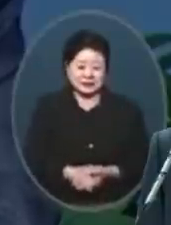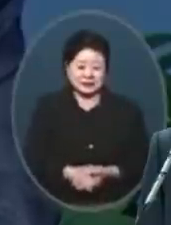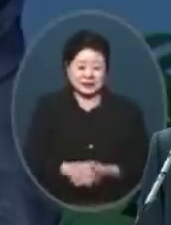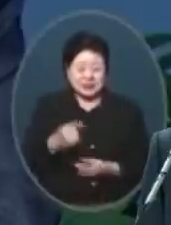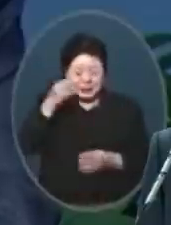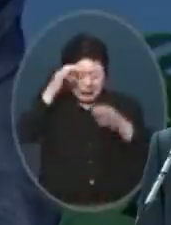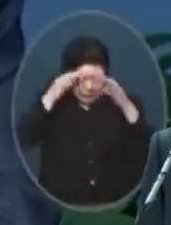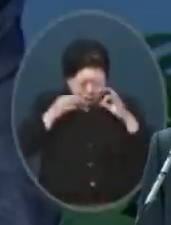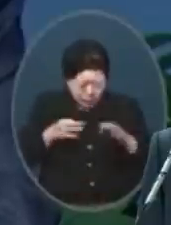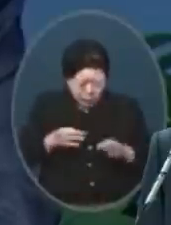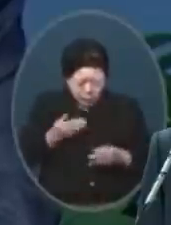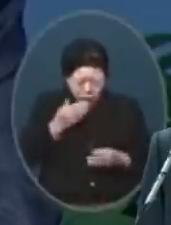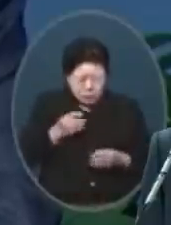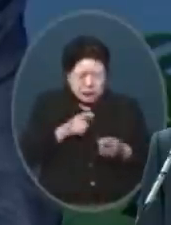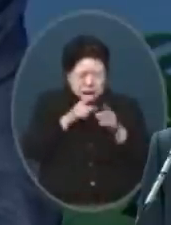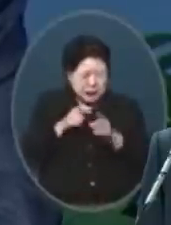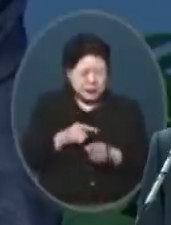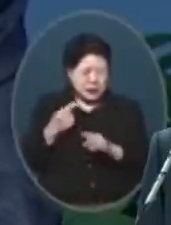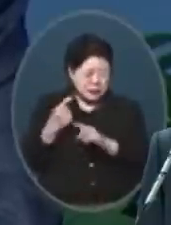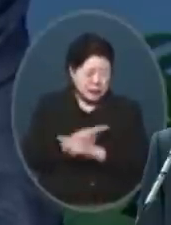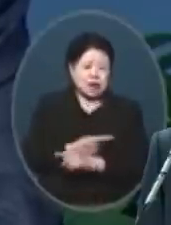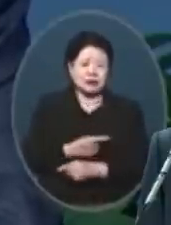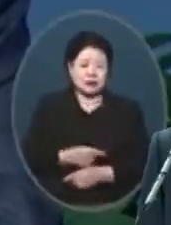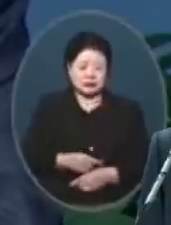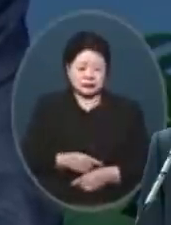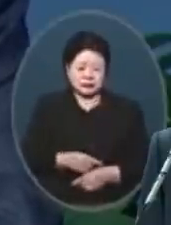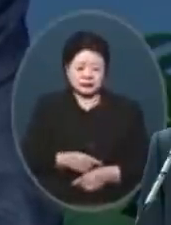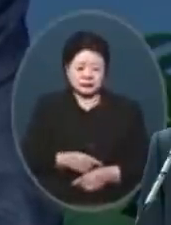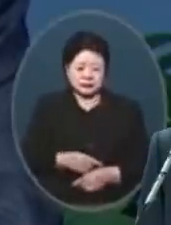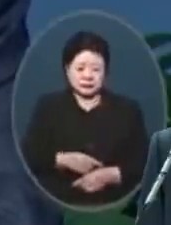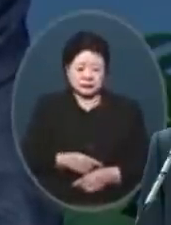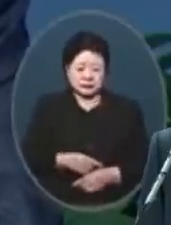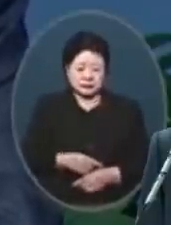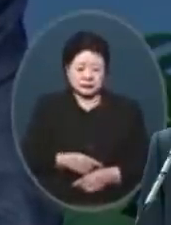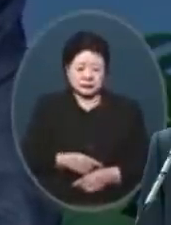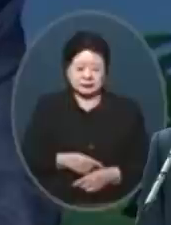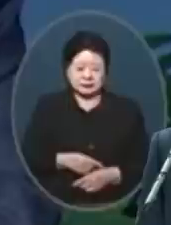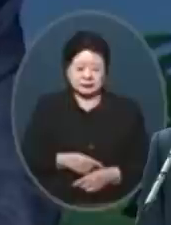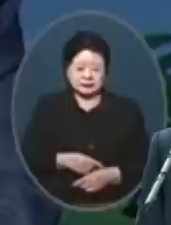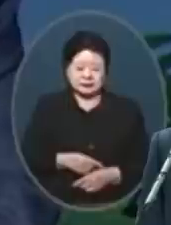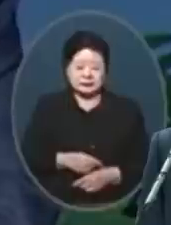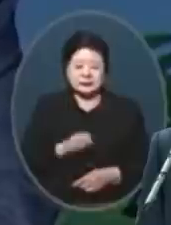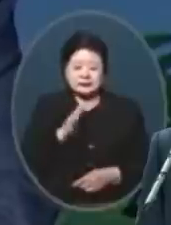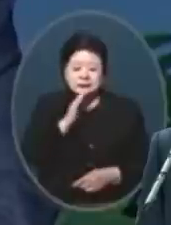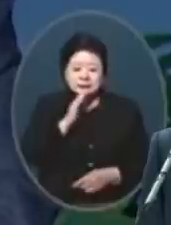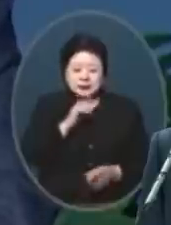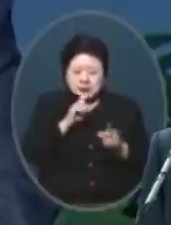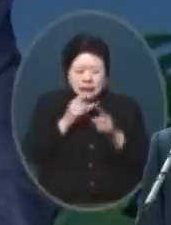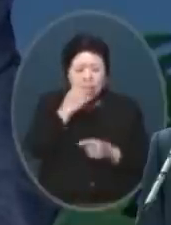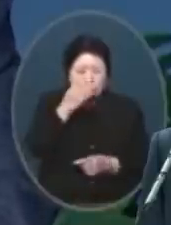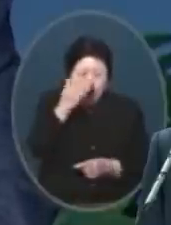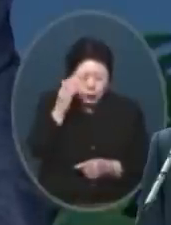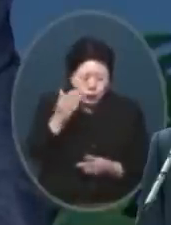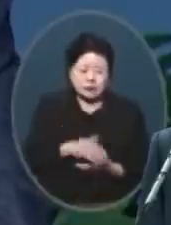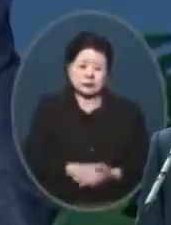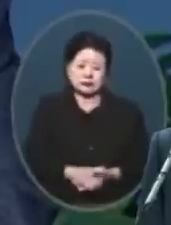이마에 땀을 흘려야 사는 것이 아니라 신선한 바람을 쐬면서 살아갈 수 있게 되는 것입니다.